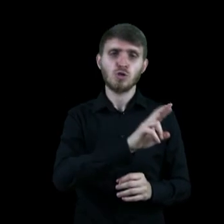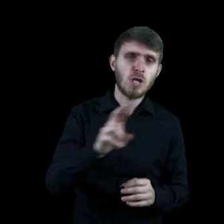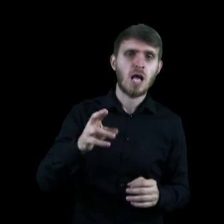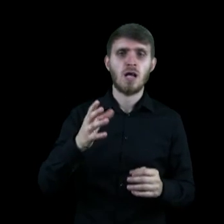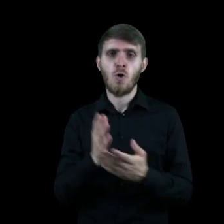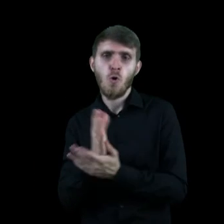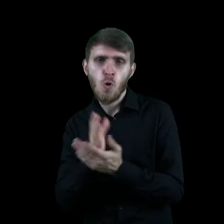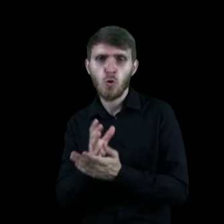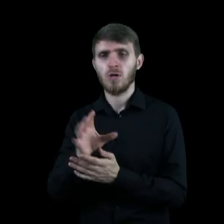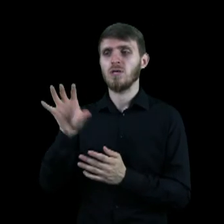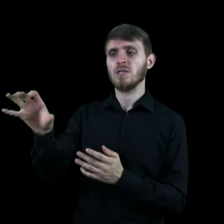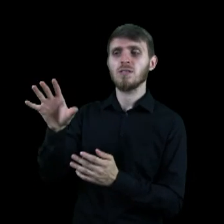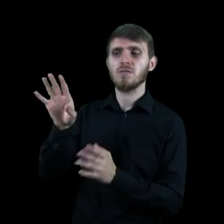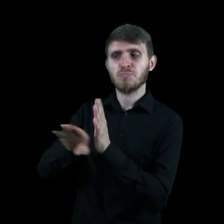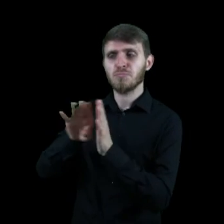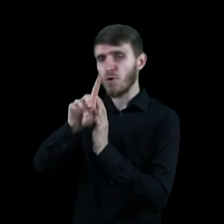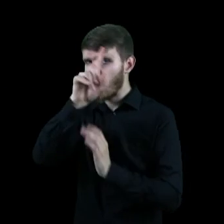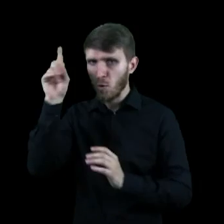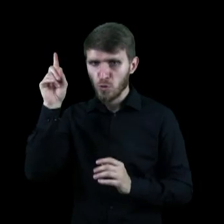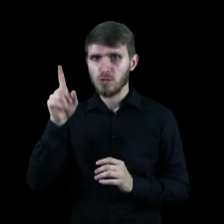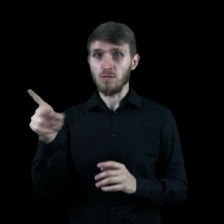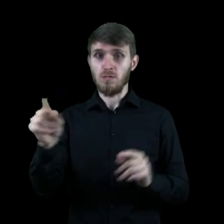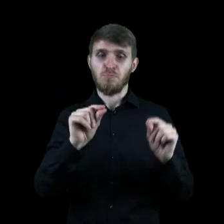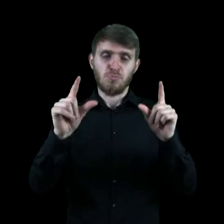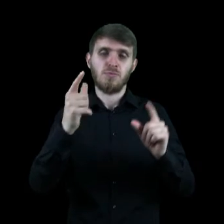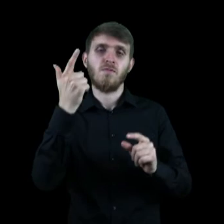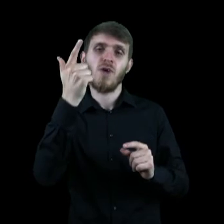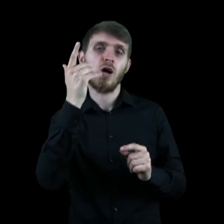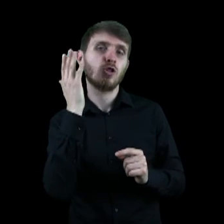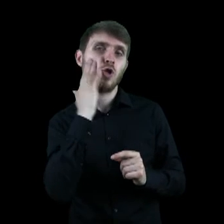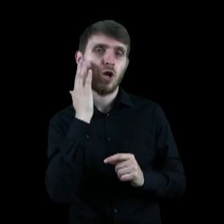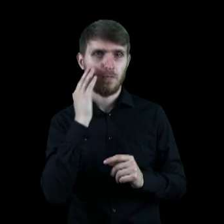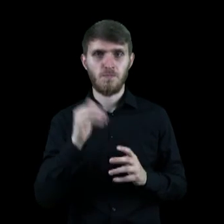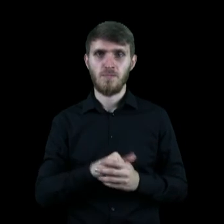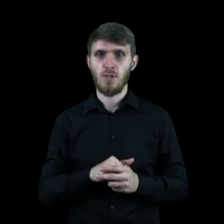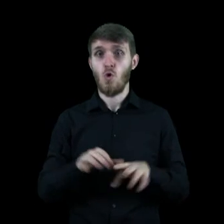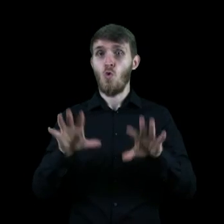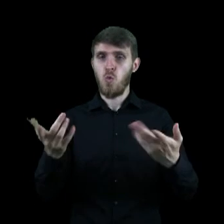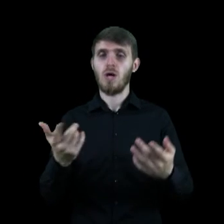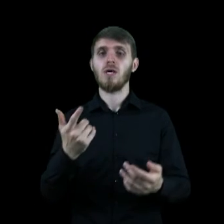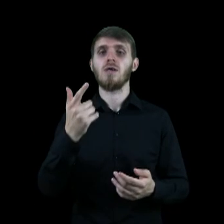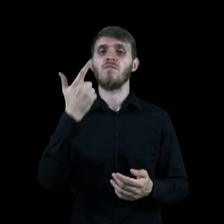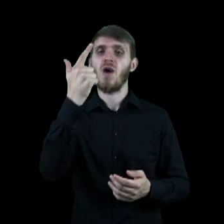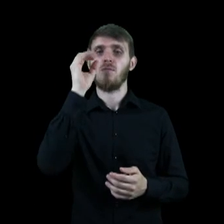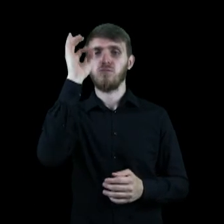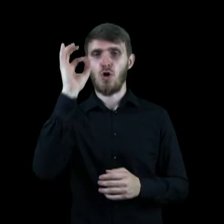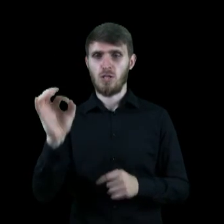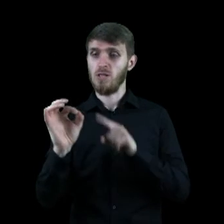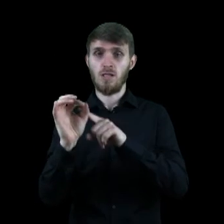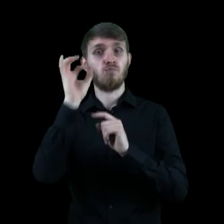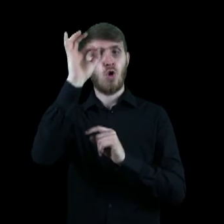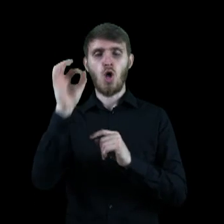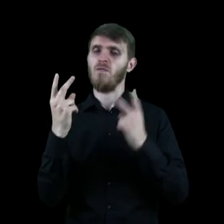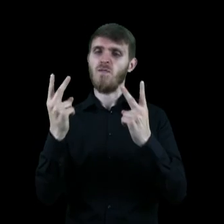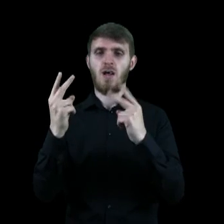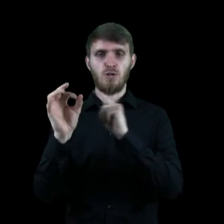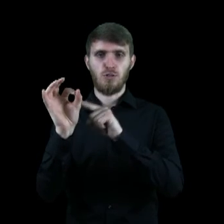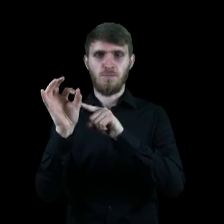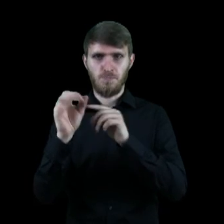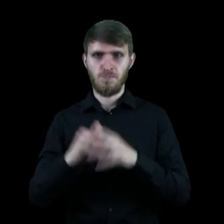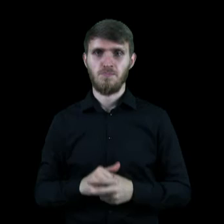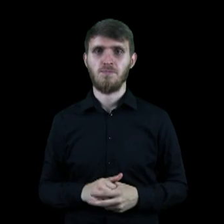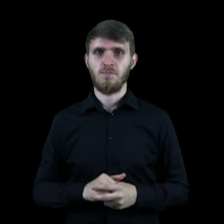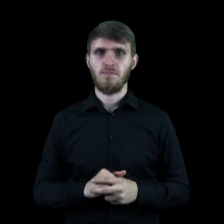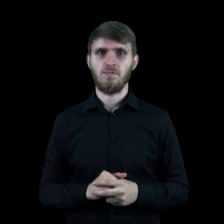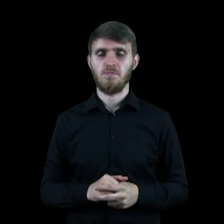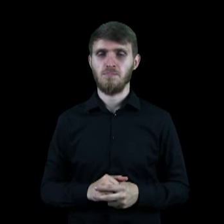Zatem ogólny poziom cen, dóbr i usług dla tego konsumenta wzrósł o 2 dolary, czyli ważniejsze